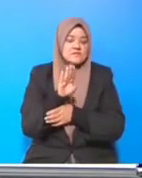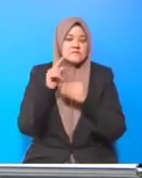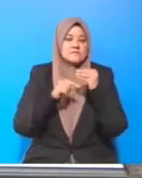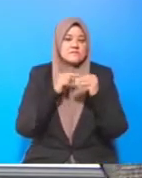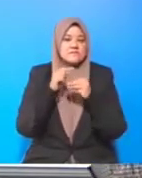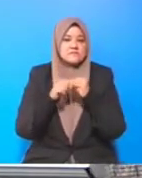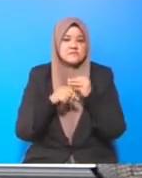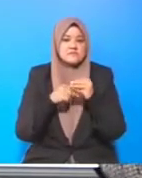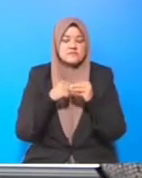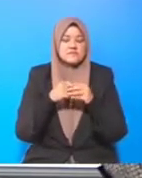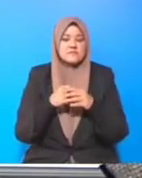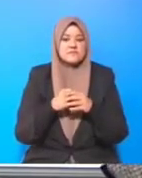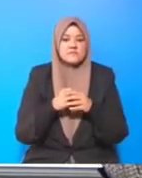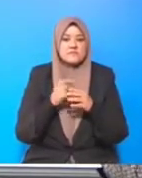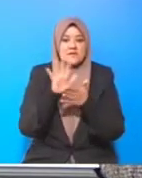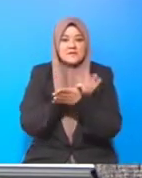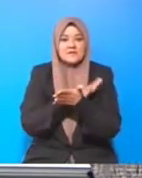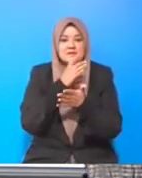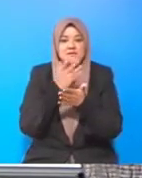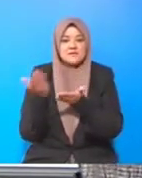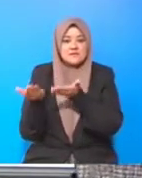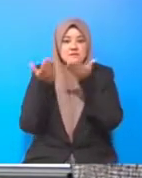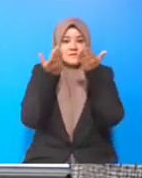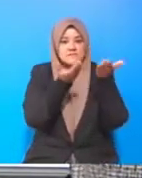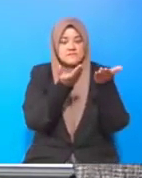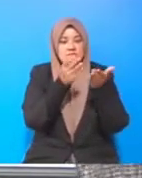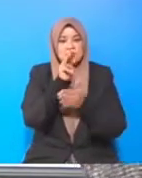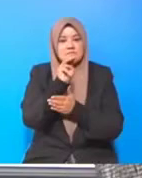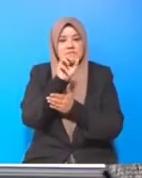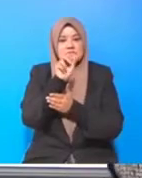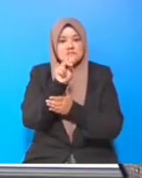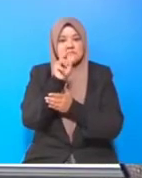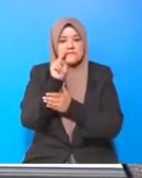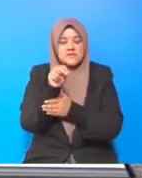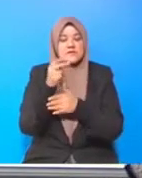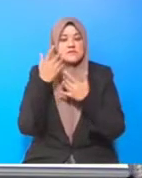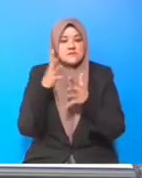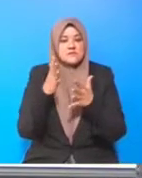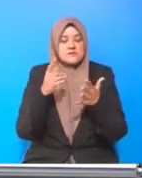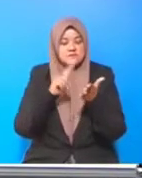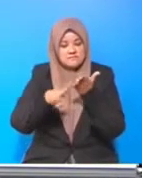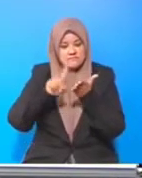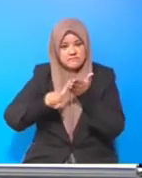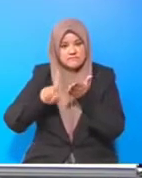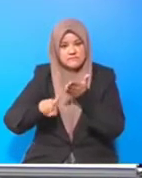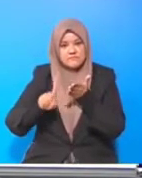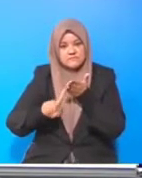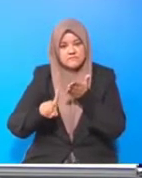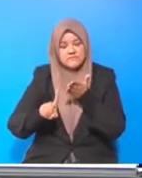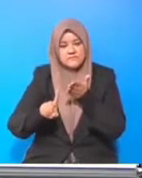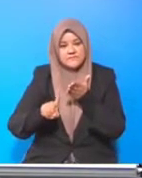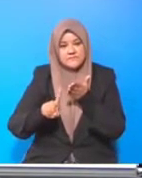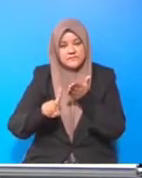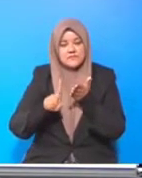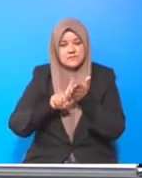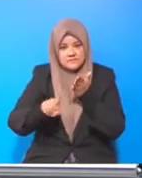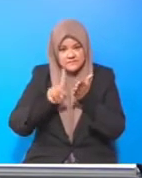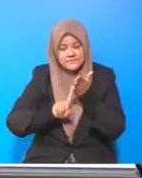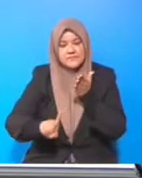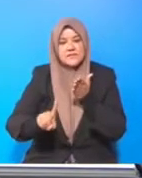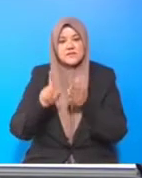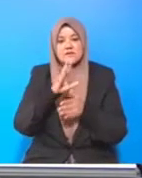tadi mengenai kertas yang telah dibawa kepada MKN itu sudah tentu akan dilihat secara teliti